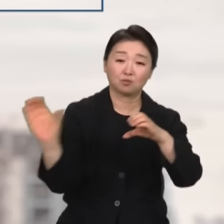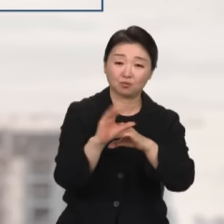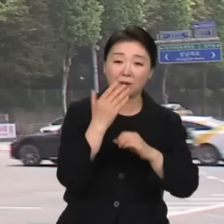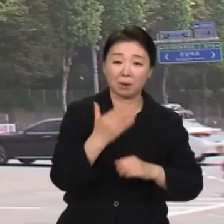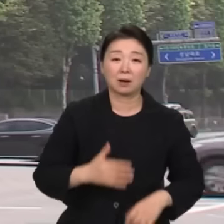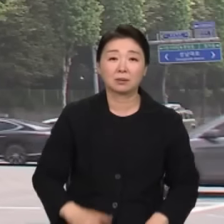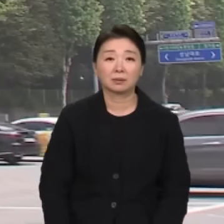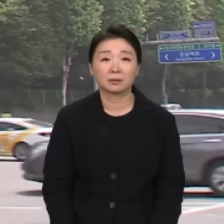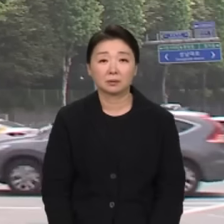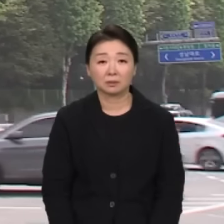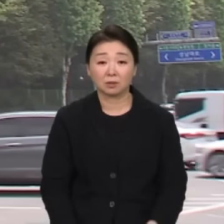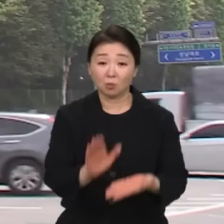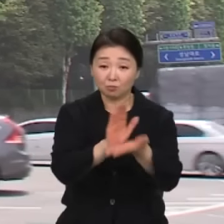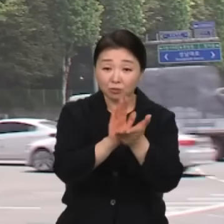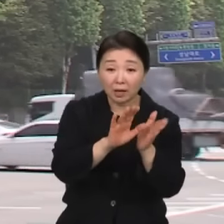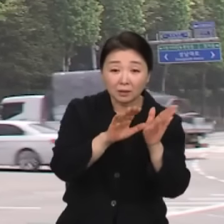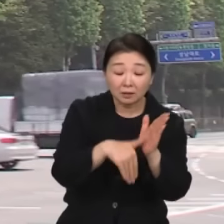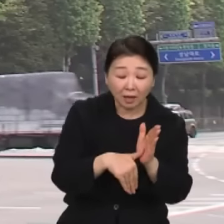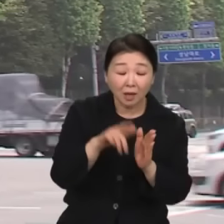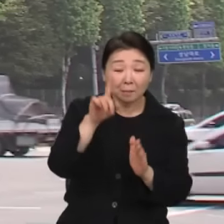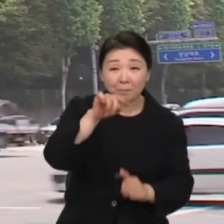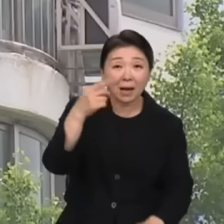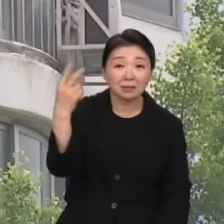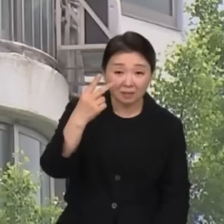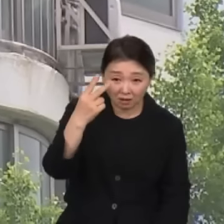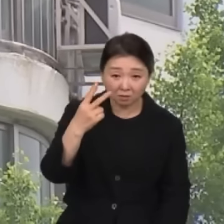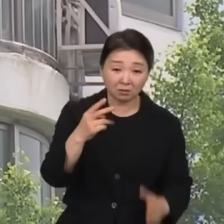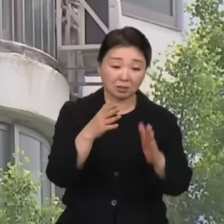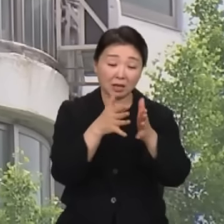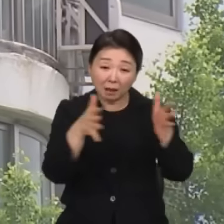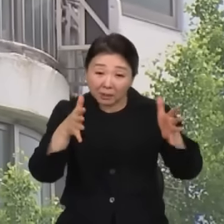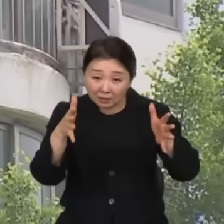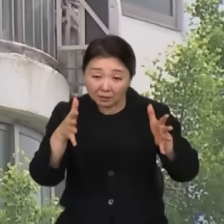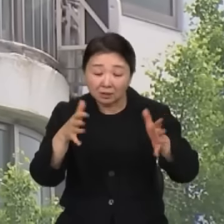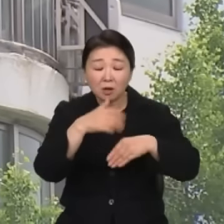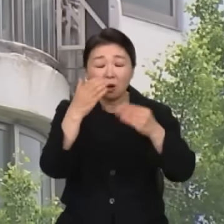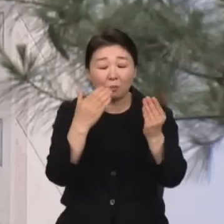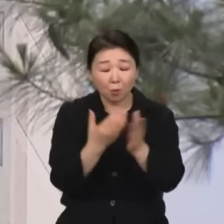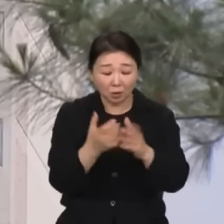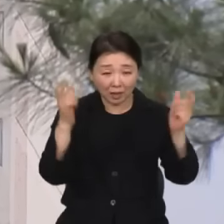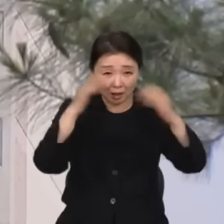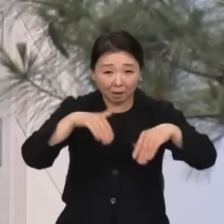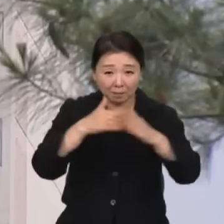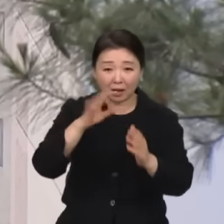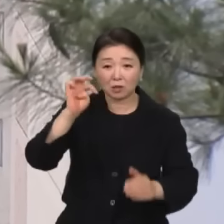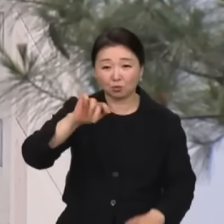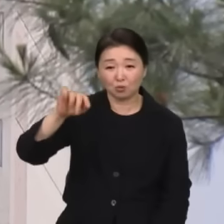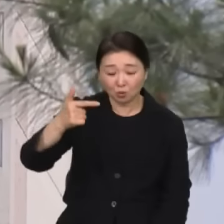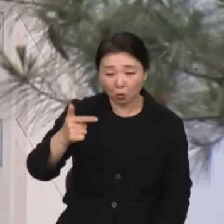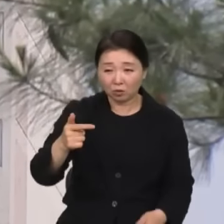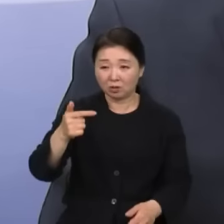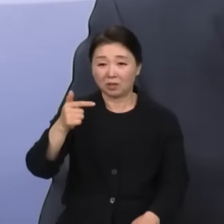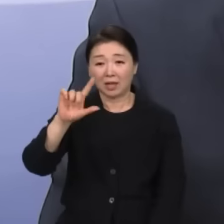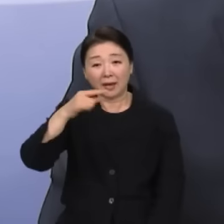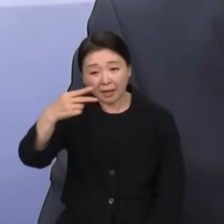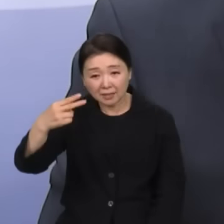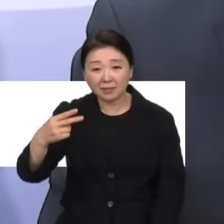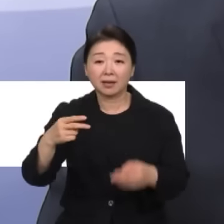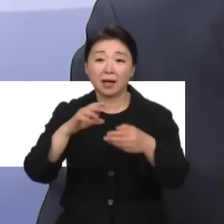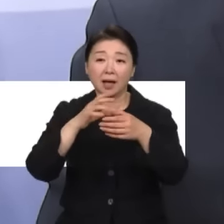있습니다. 분당의 경우 최대 1만 2천 가구로 역대 가장 큰 재건축 단지인 둔촌주공과 맞먹습니다.